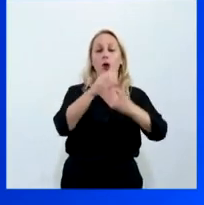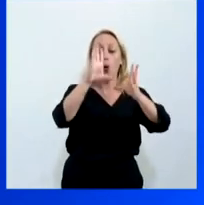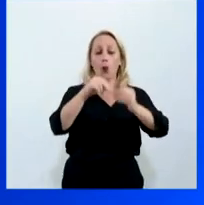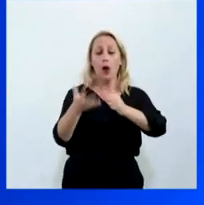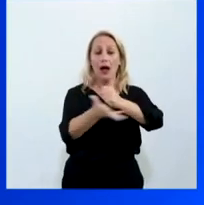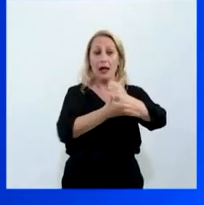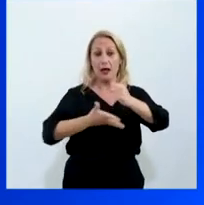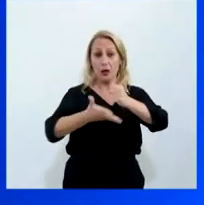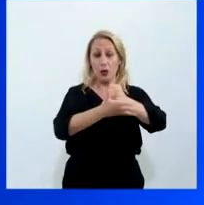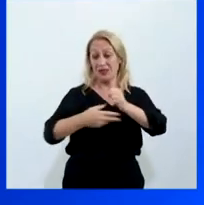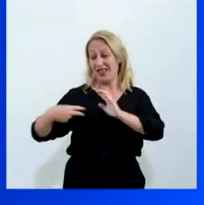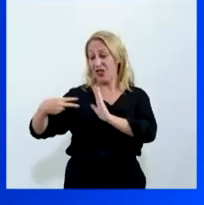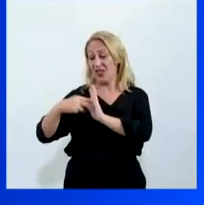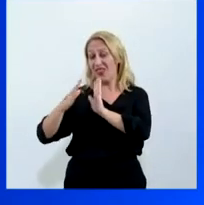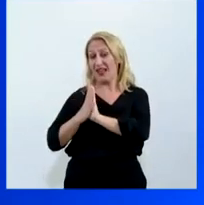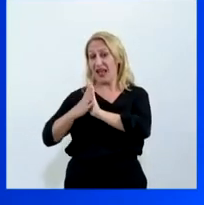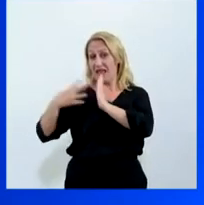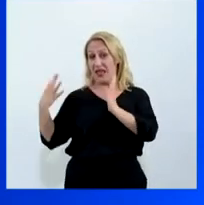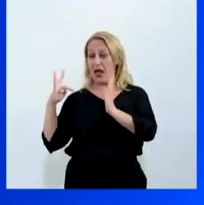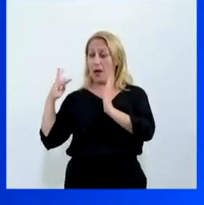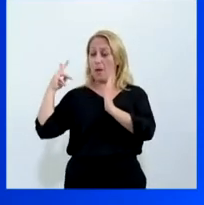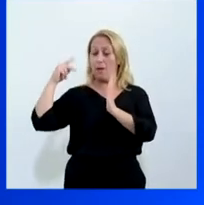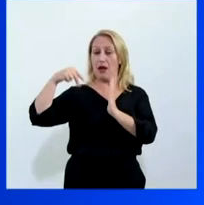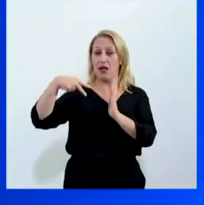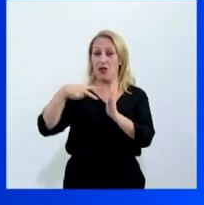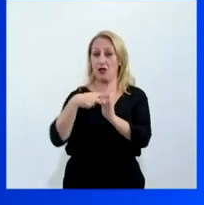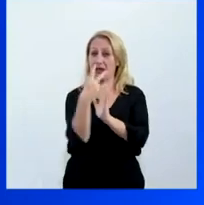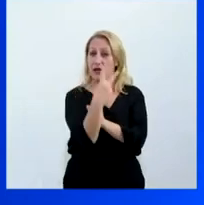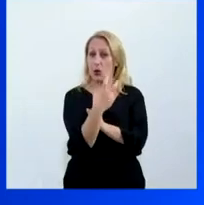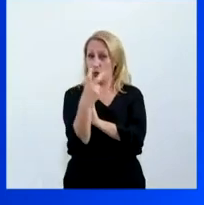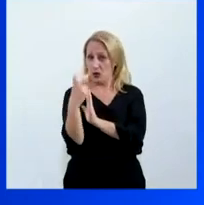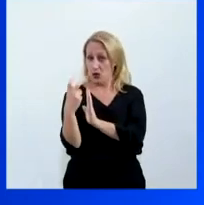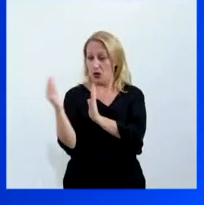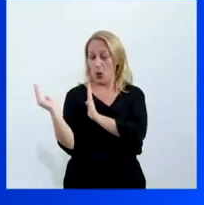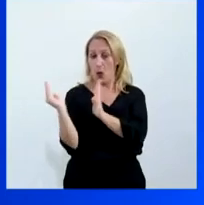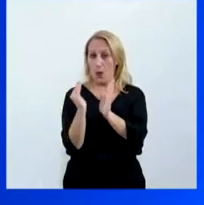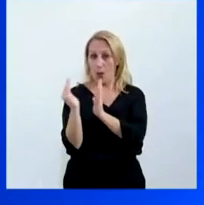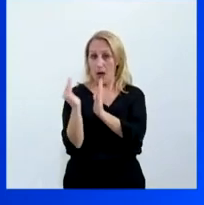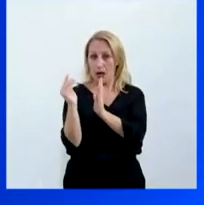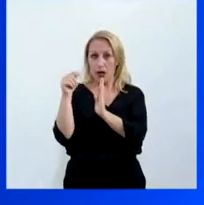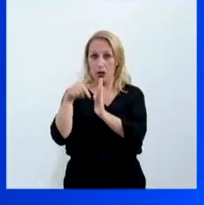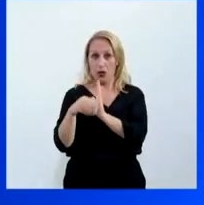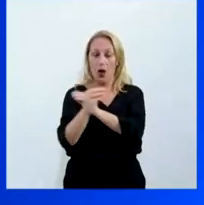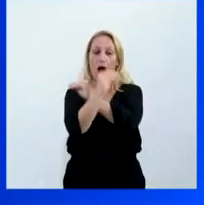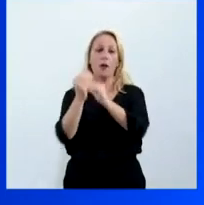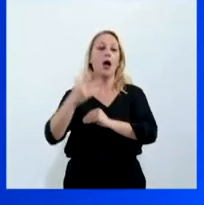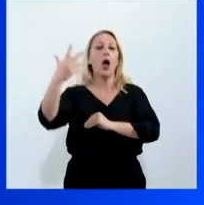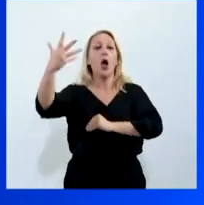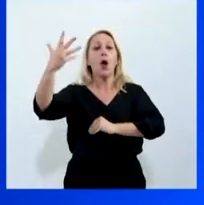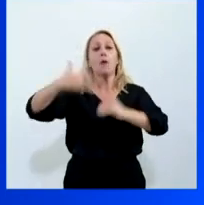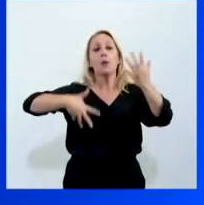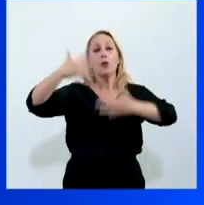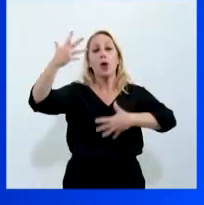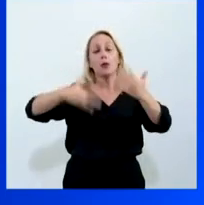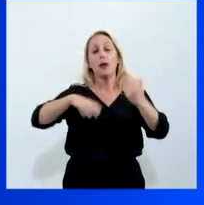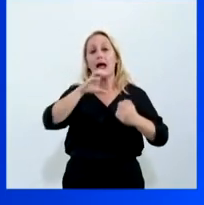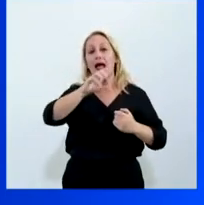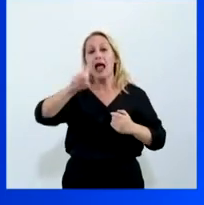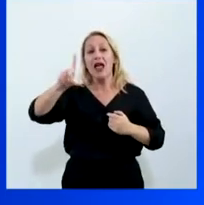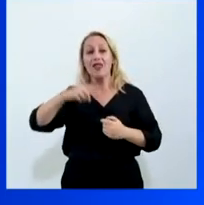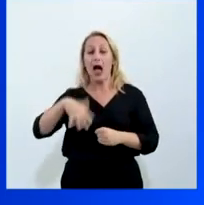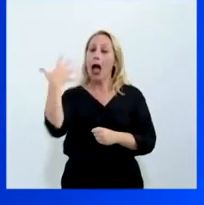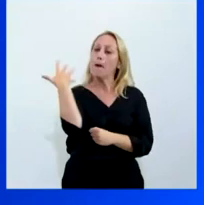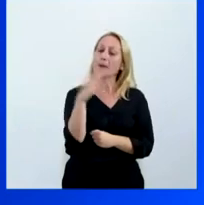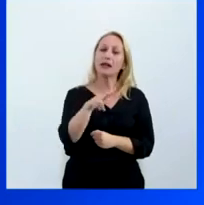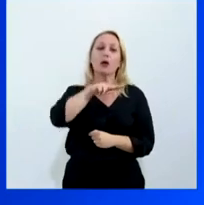από το 2019 έως το 2022, προσθέσαμε στον προϋπολογισμό του ΕΛΓΑ 500 εκατομμύρια ευρώ